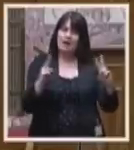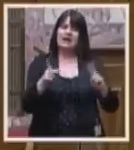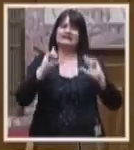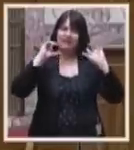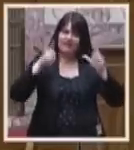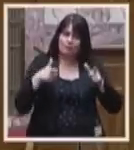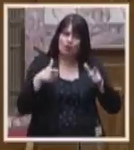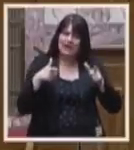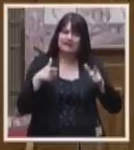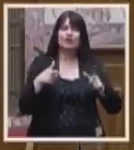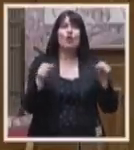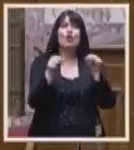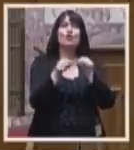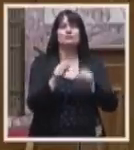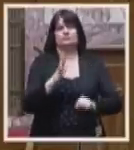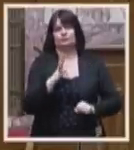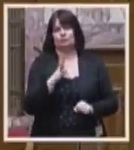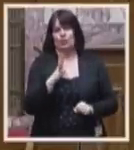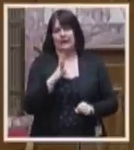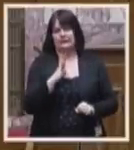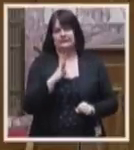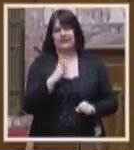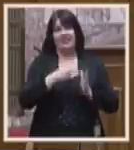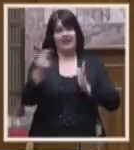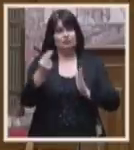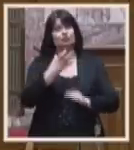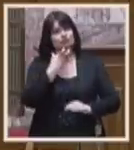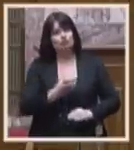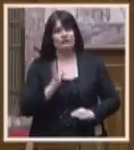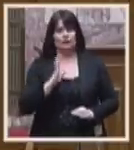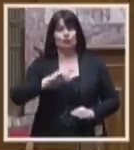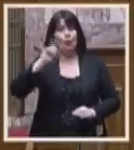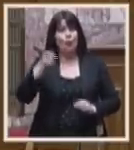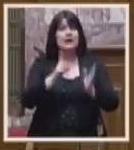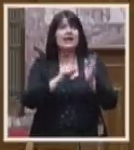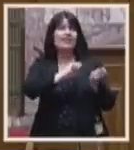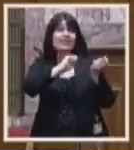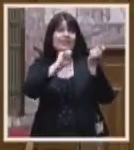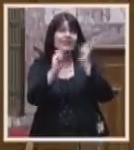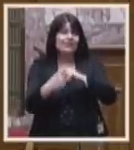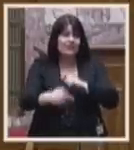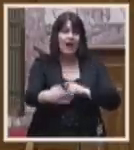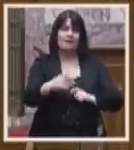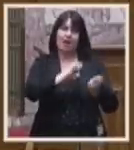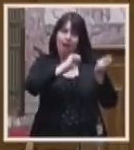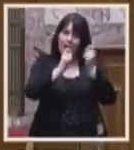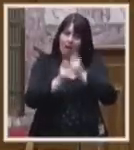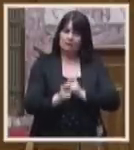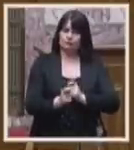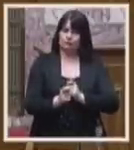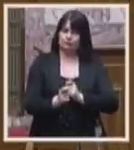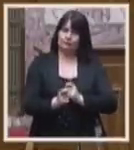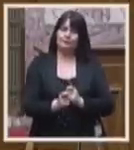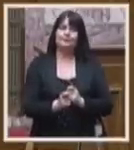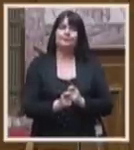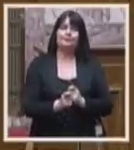δημοκρατικό, κοντά στον πολίτη με σοβαρούς θεσμούς. Όλοι θα αλλάξουμε. Όλοι θα αλλάξουμε από